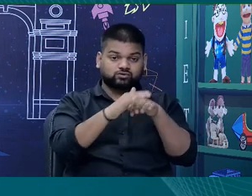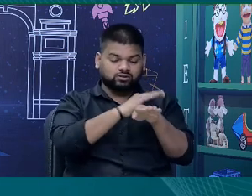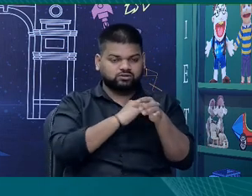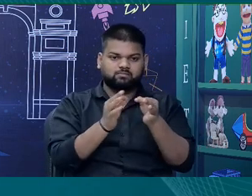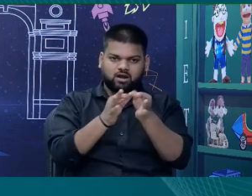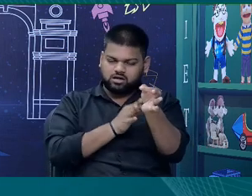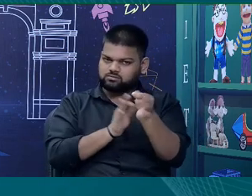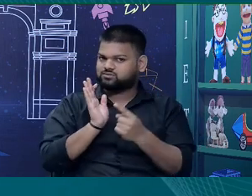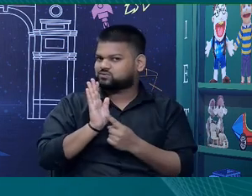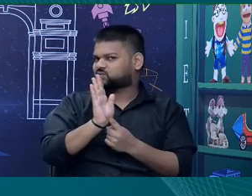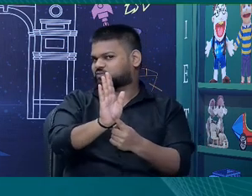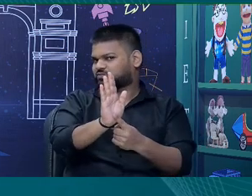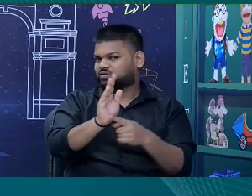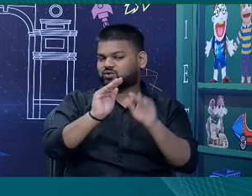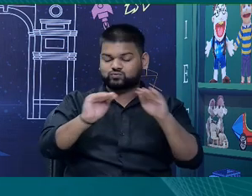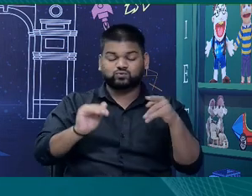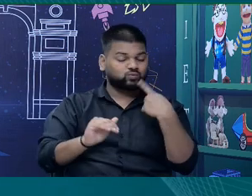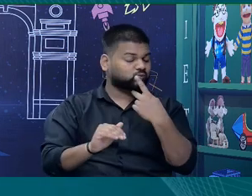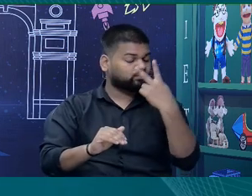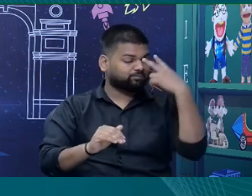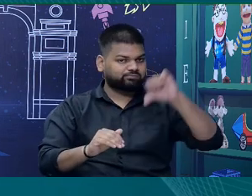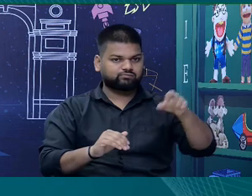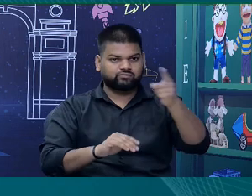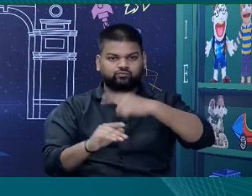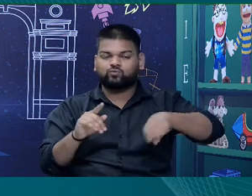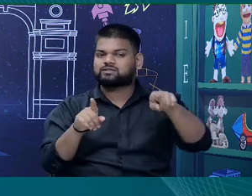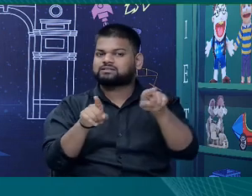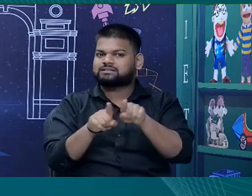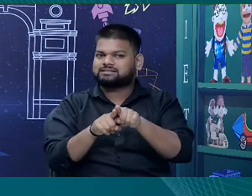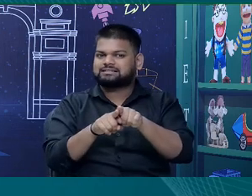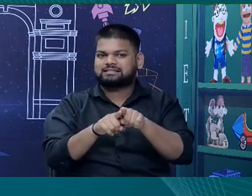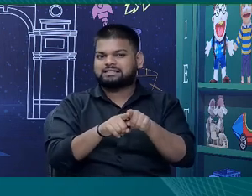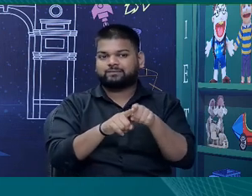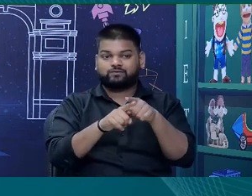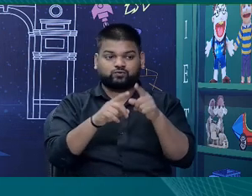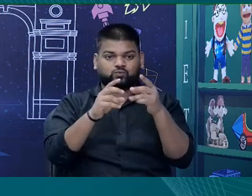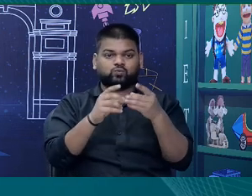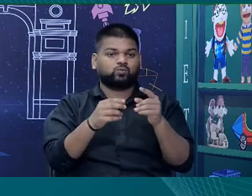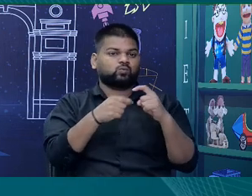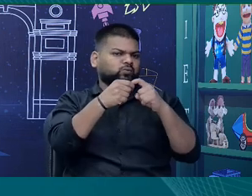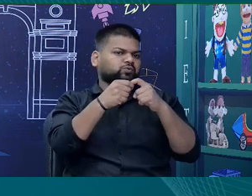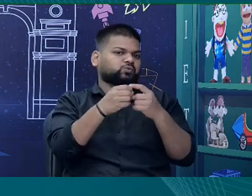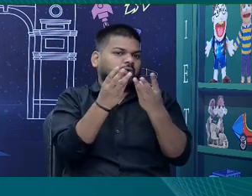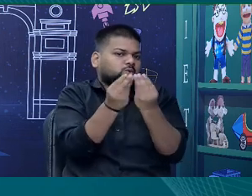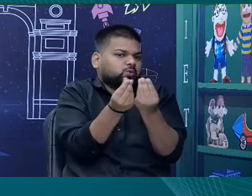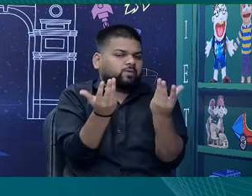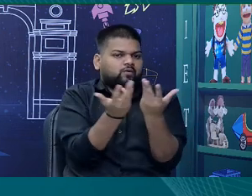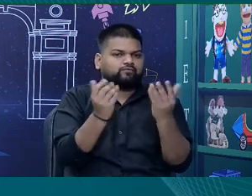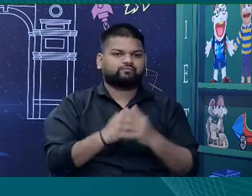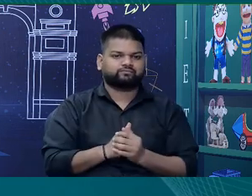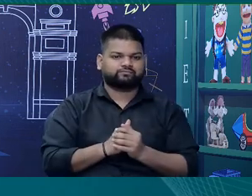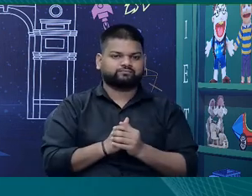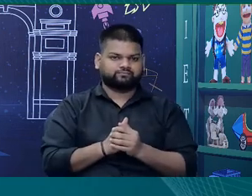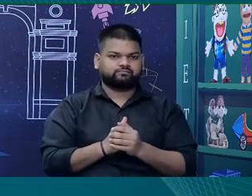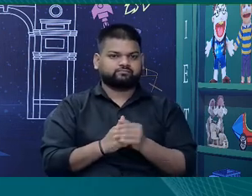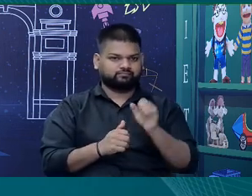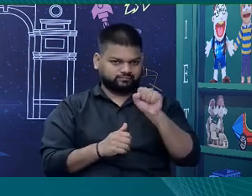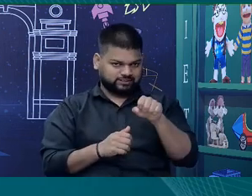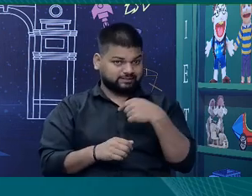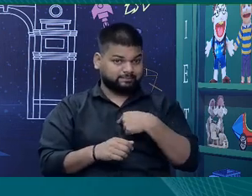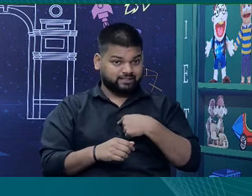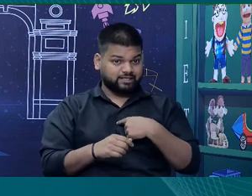वो टेलिप्रम पे मैथ्स के अलजेब्रा के एक्सप्रेशंस को लिख सकता है पढ़ सकता है और समझ सकता है तो हमने एक एक्सप्रेशन लिया